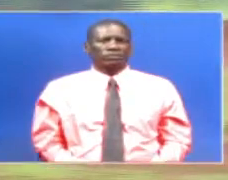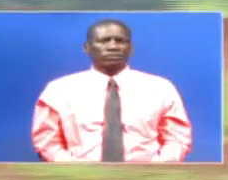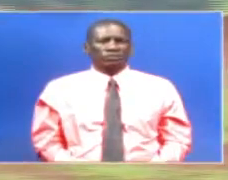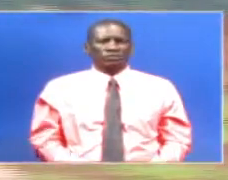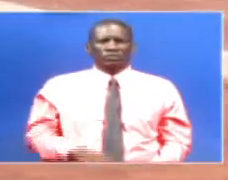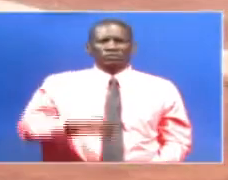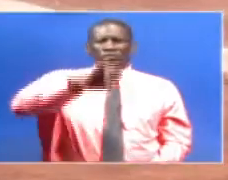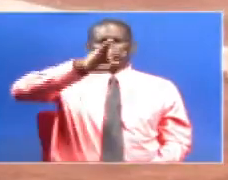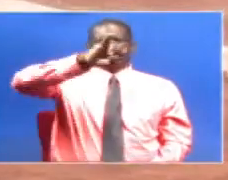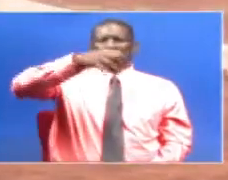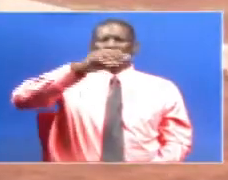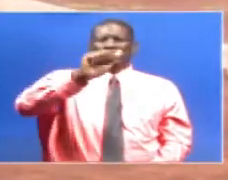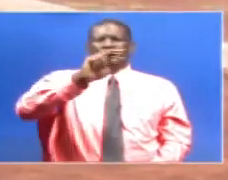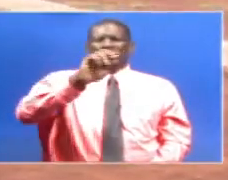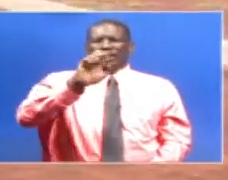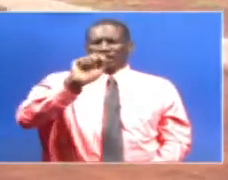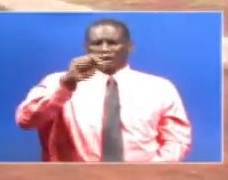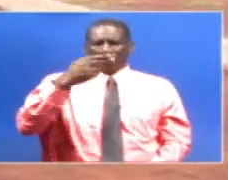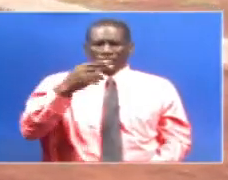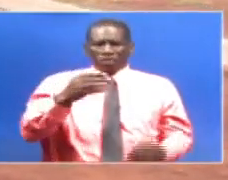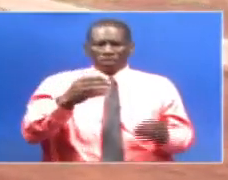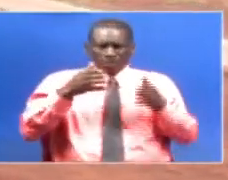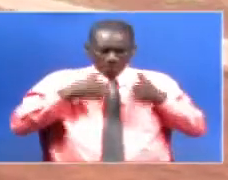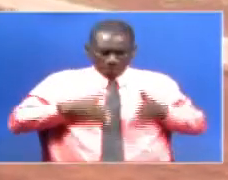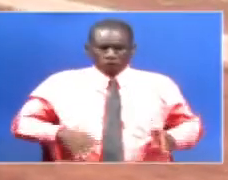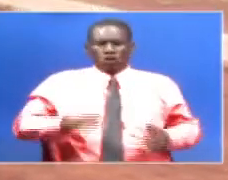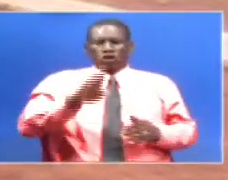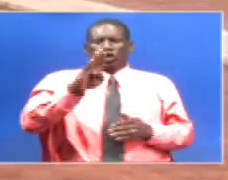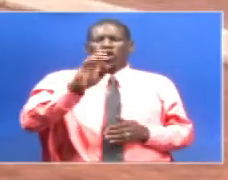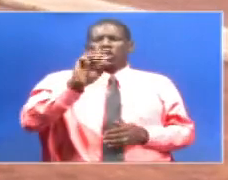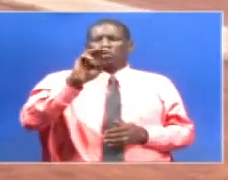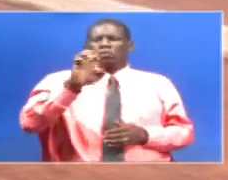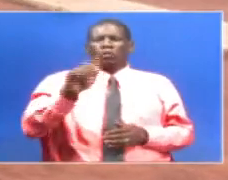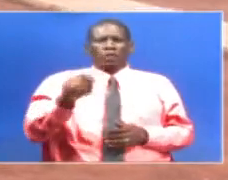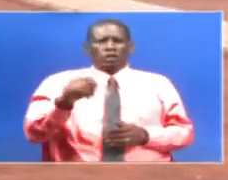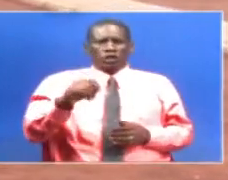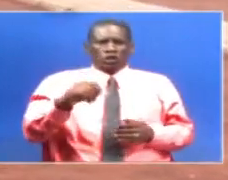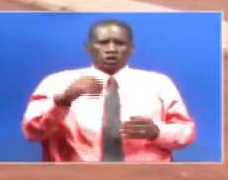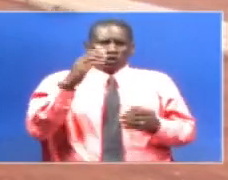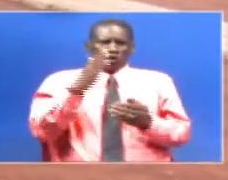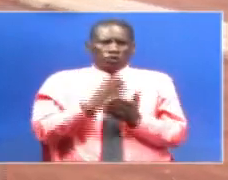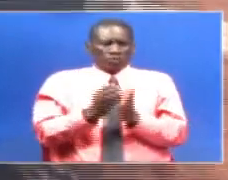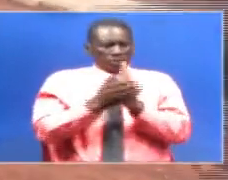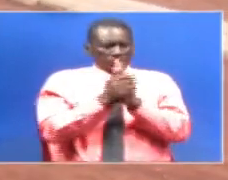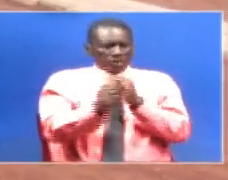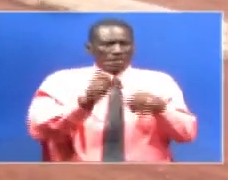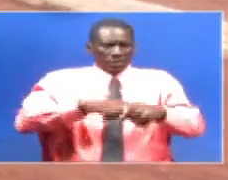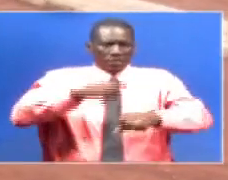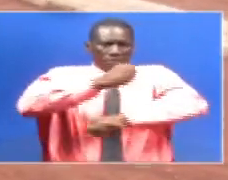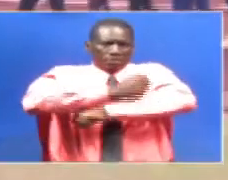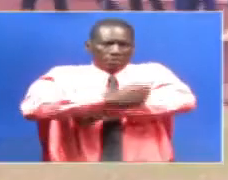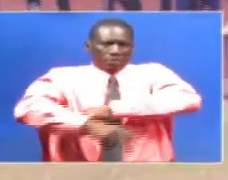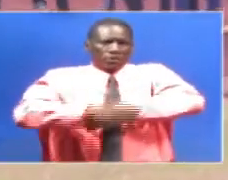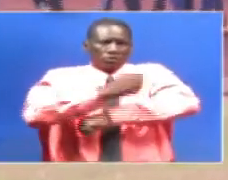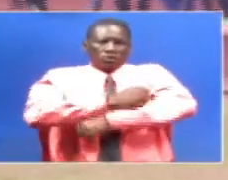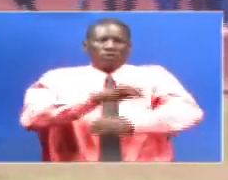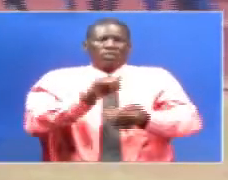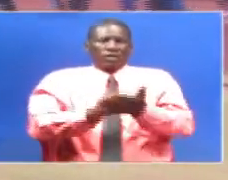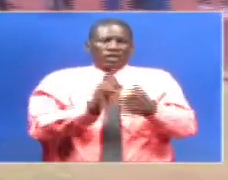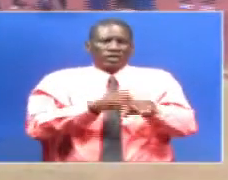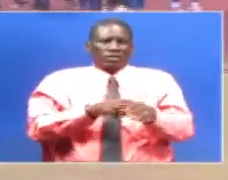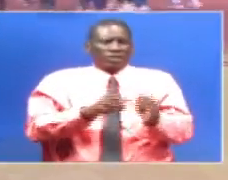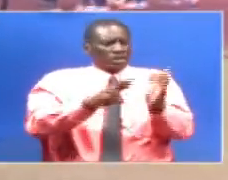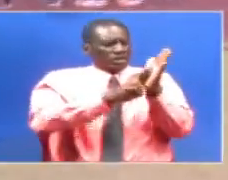Jonath Chepng'etich, mzaliwa wa kaunti ya Bomet, aligundua talanta yake akiwa katika shule ya msingi. Wakati huo